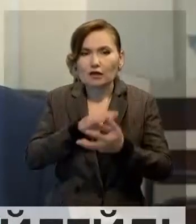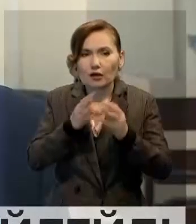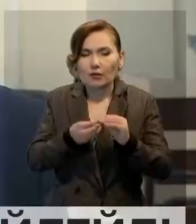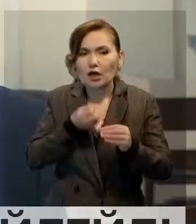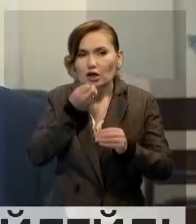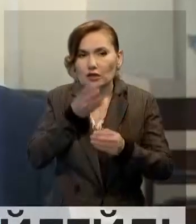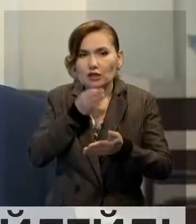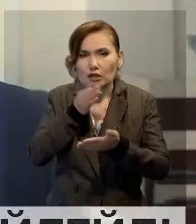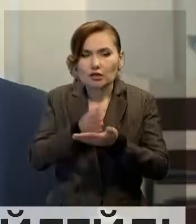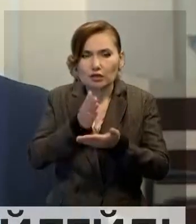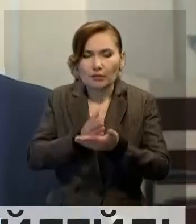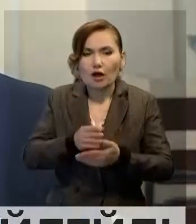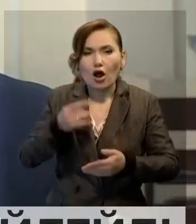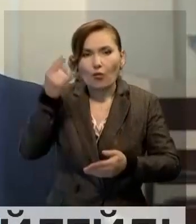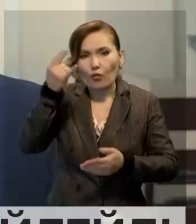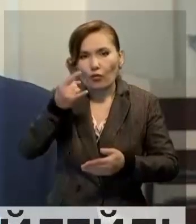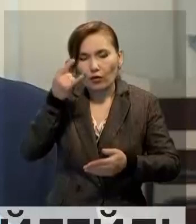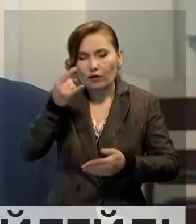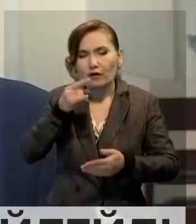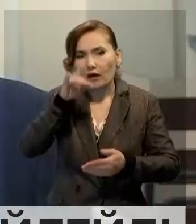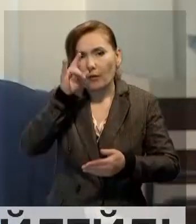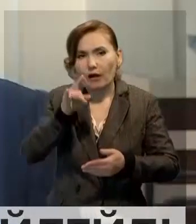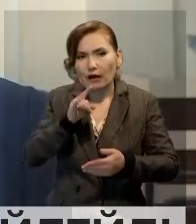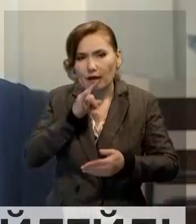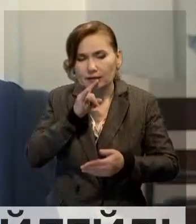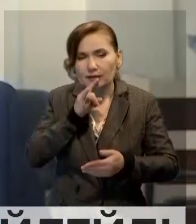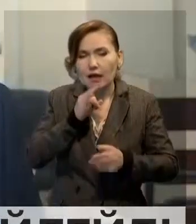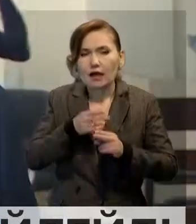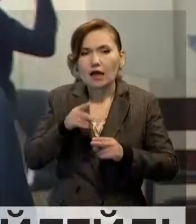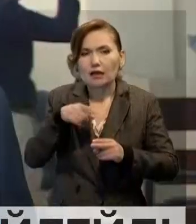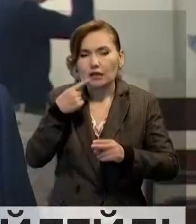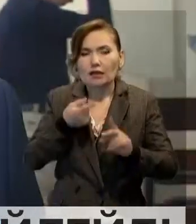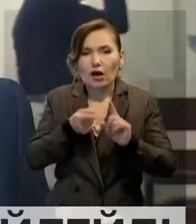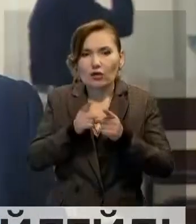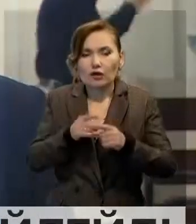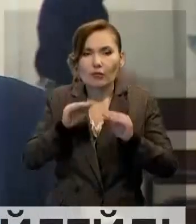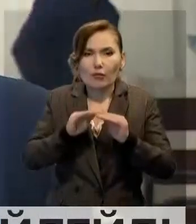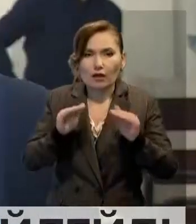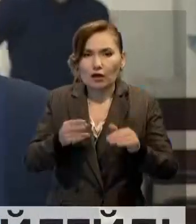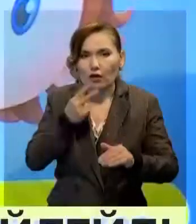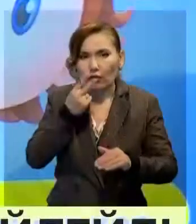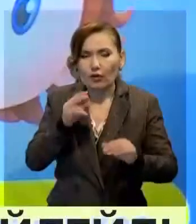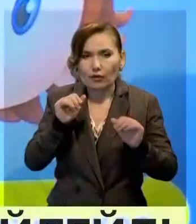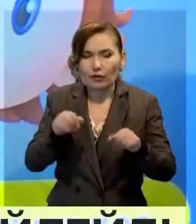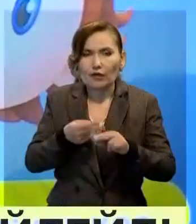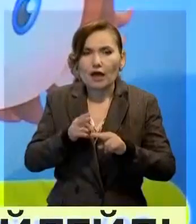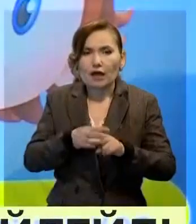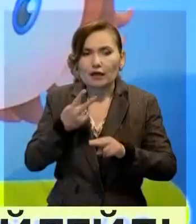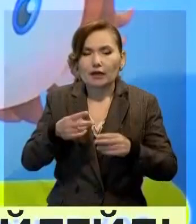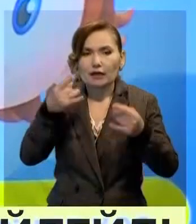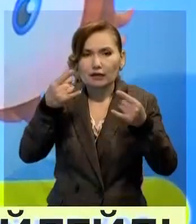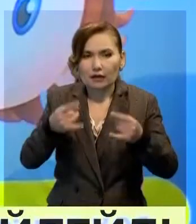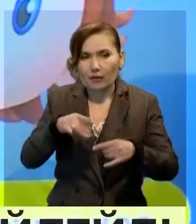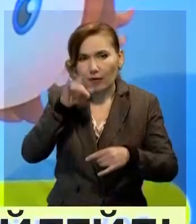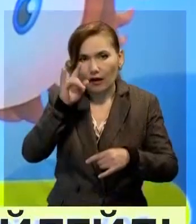көріп тұрсыздар. Бір 5 кабельдік жүйелерде осы екі телеарналар